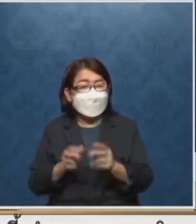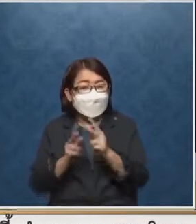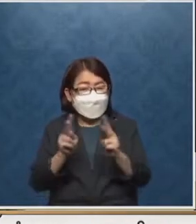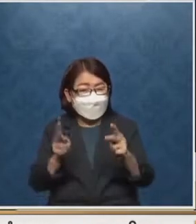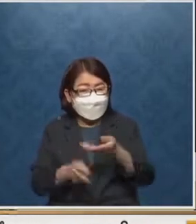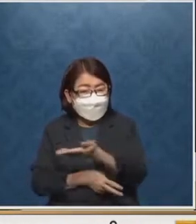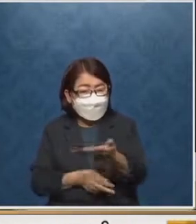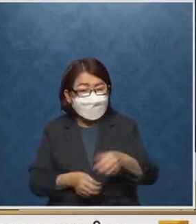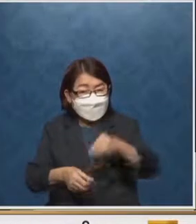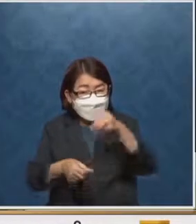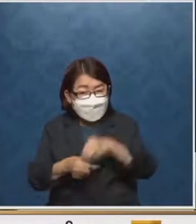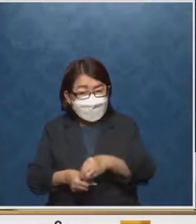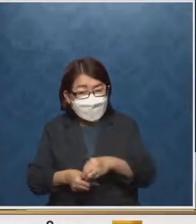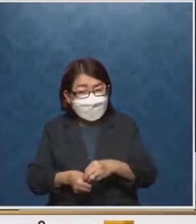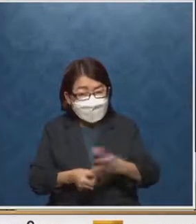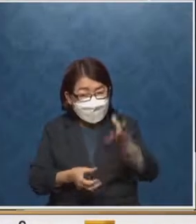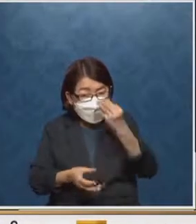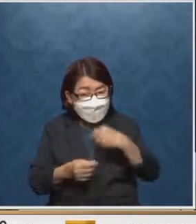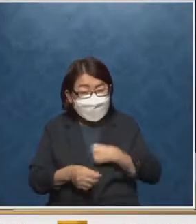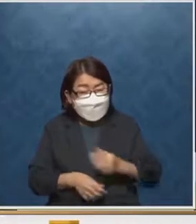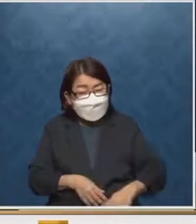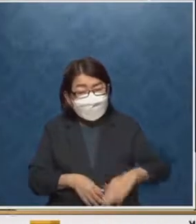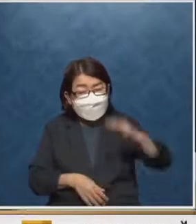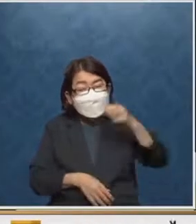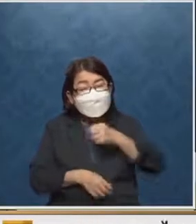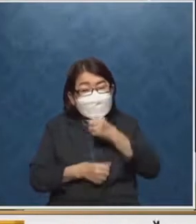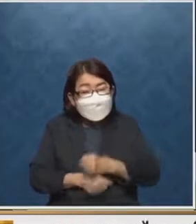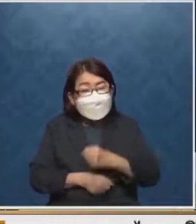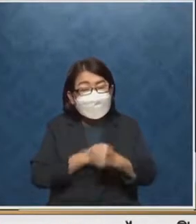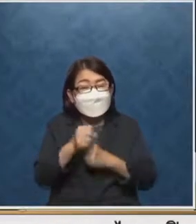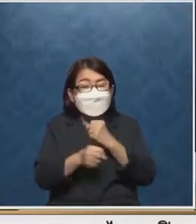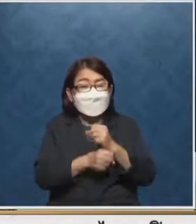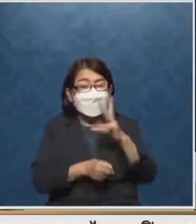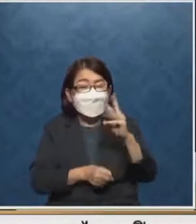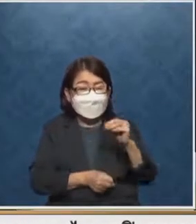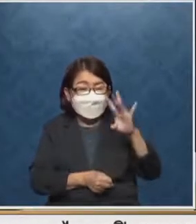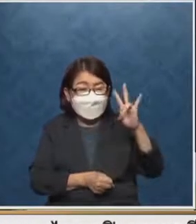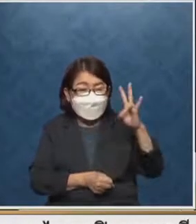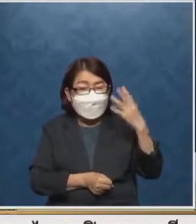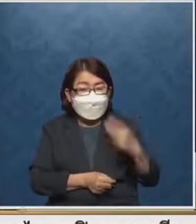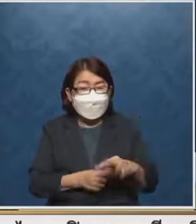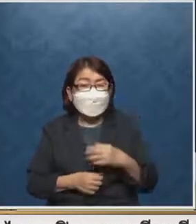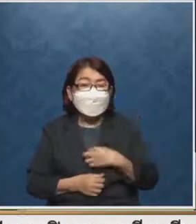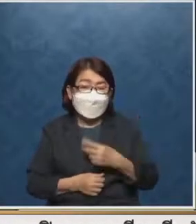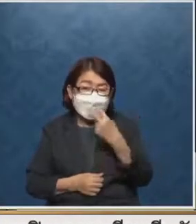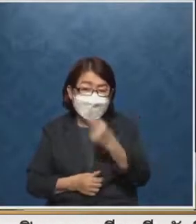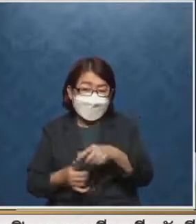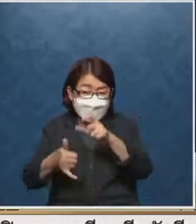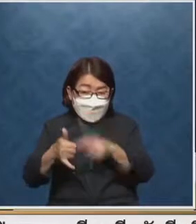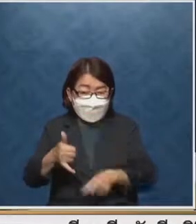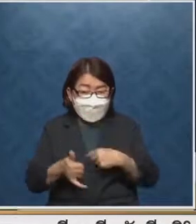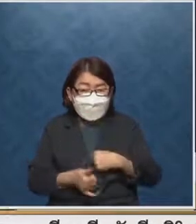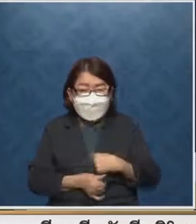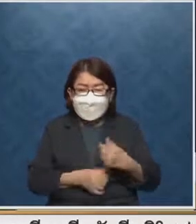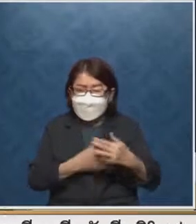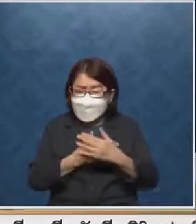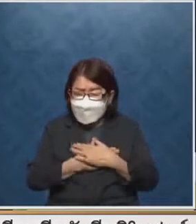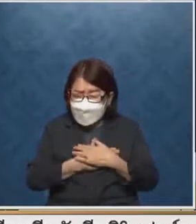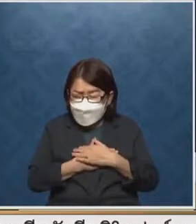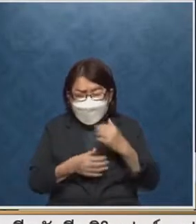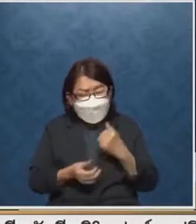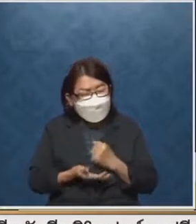ยอยู่มา67ปีแล้วเนี่ยผมเห็นว่าคนที่มีความกตัญญูกตเวทีเ